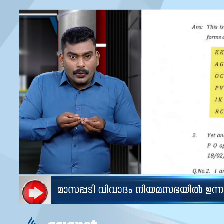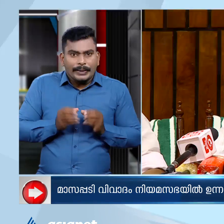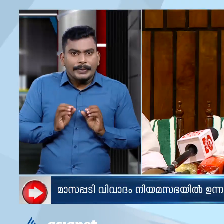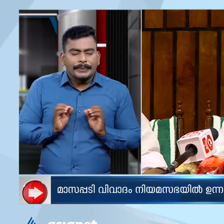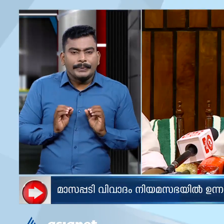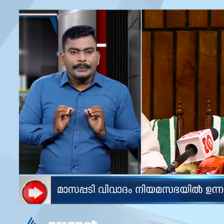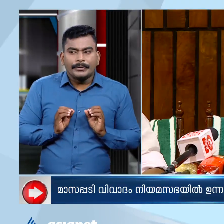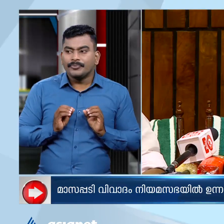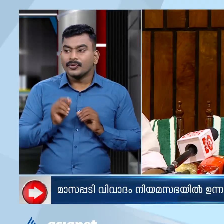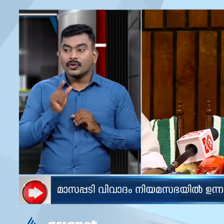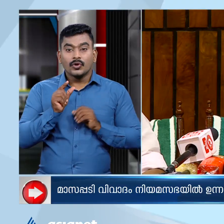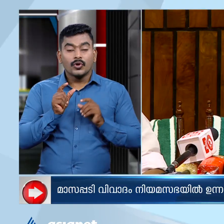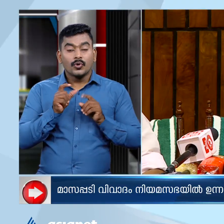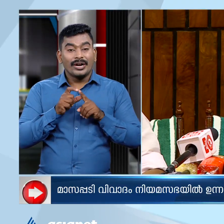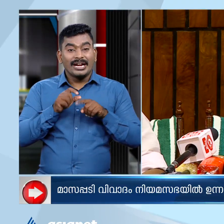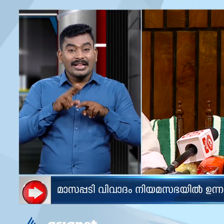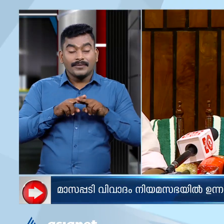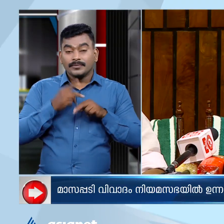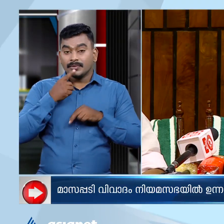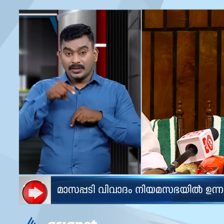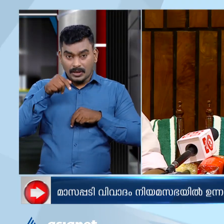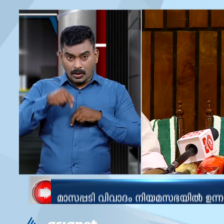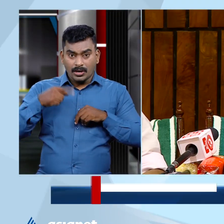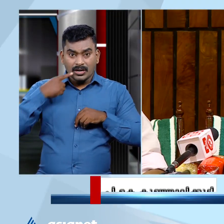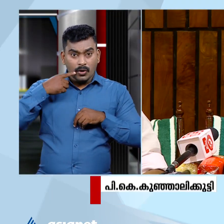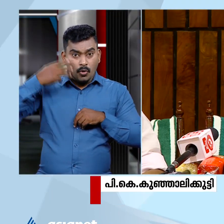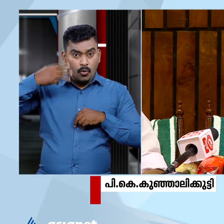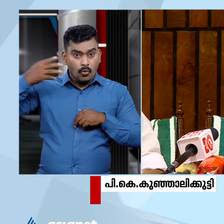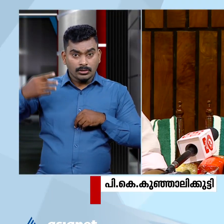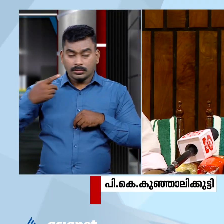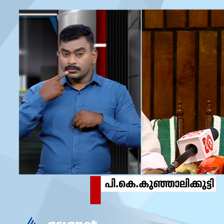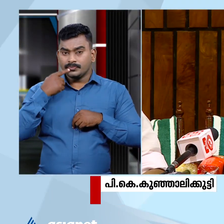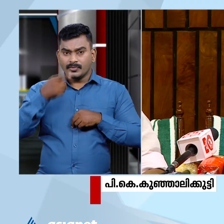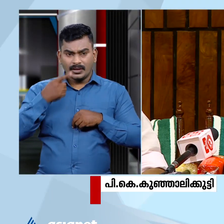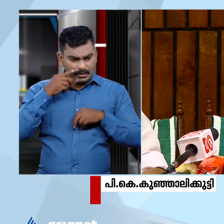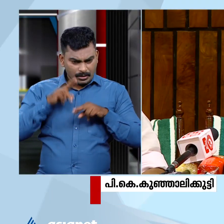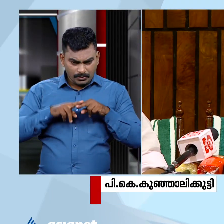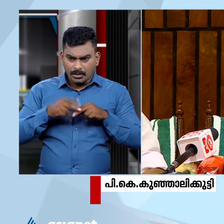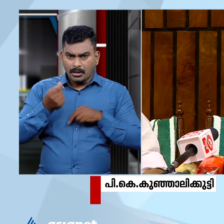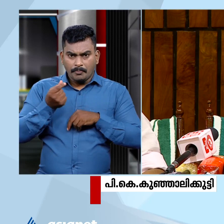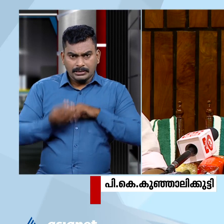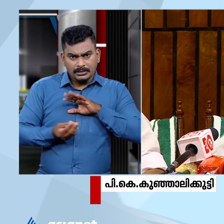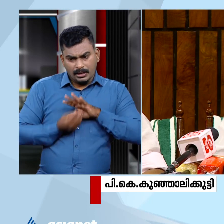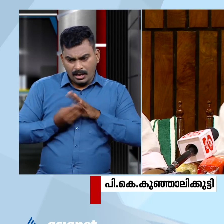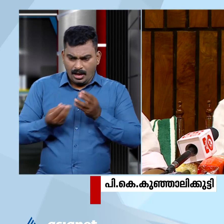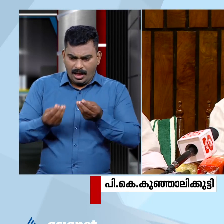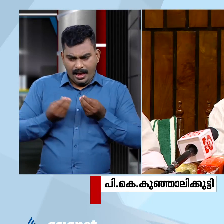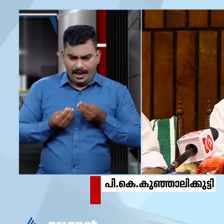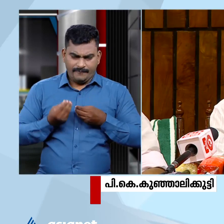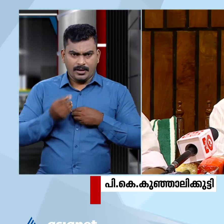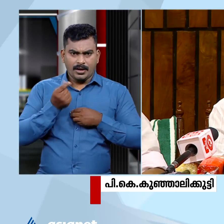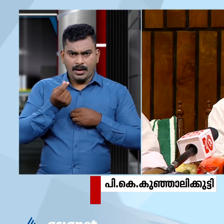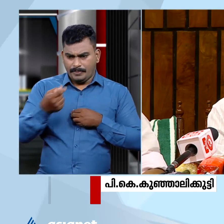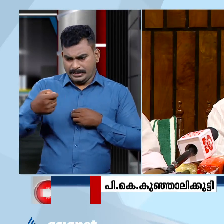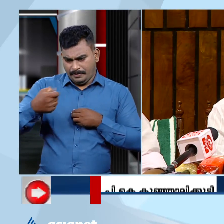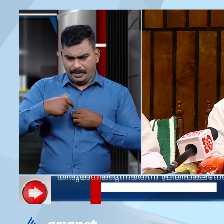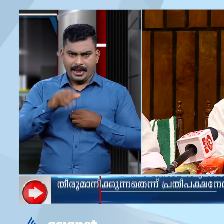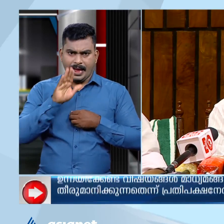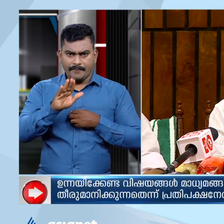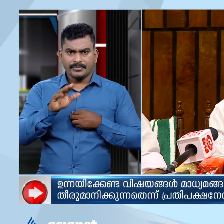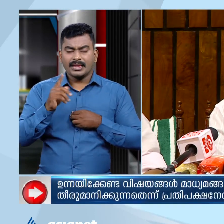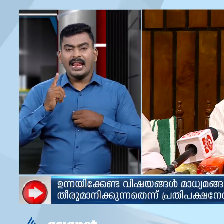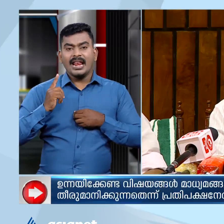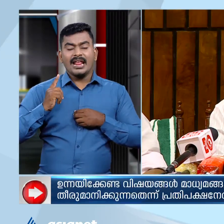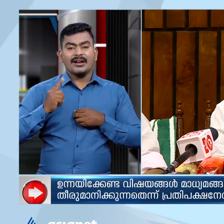എഫിന്. ഞങ്ങൾക്ക് പണം തന്നുകൊണ്ട് പരിസ്ഥിതി ബോർഡിന് കേസെടുക്കാൻ പാടില്ല എന്ന് വല്ലതും ഉണ്ട്. അപ്പൊ ഇതിലൊക്കെ ലീഡേഴ്സിന്റെ